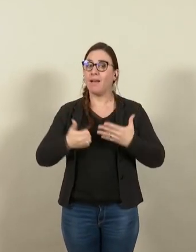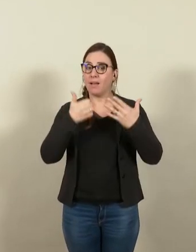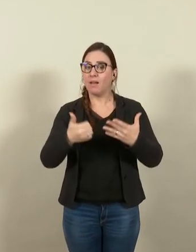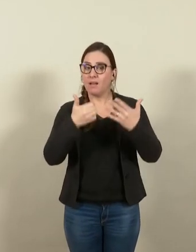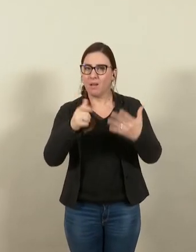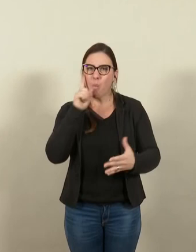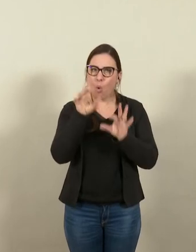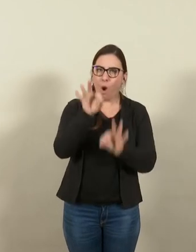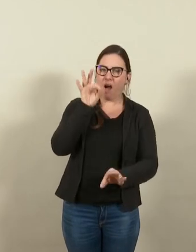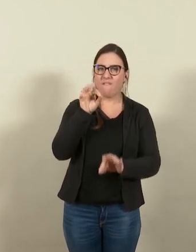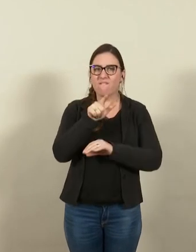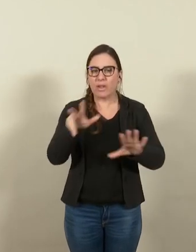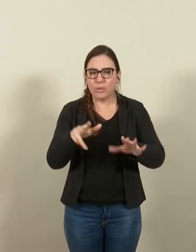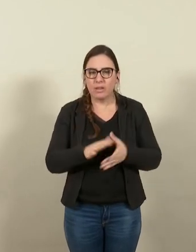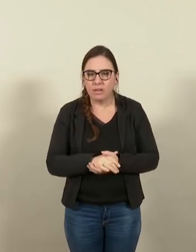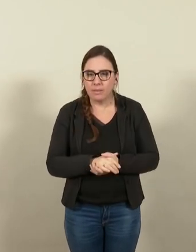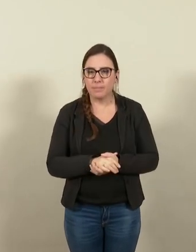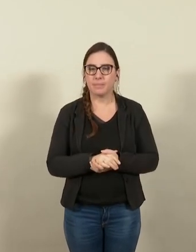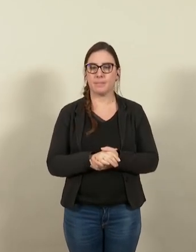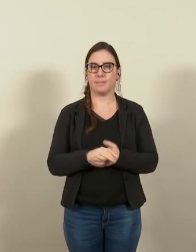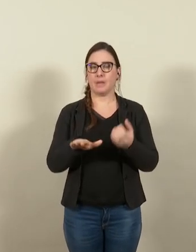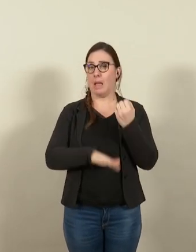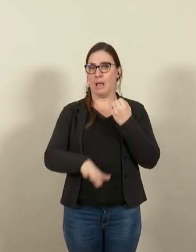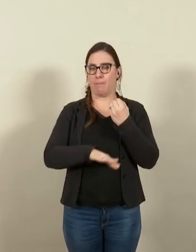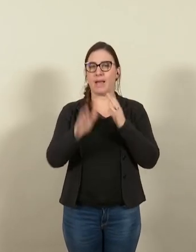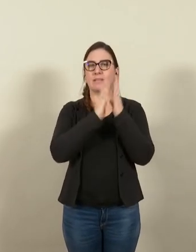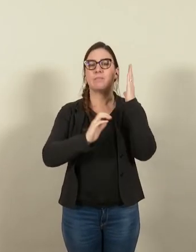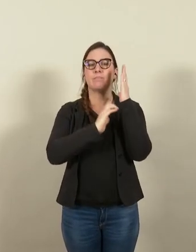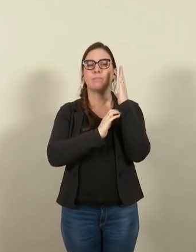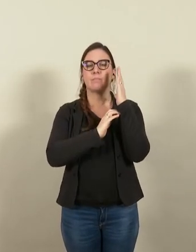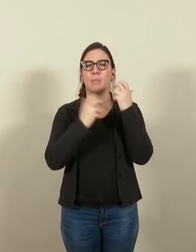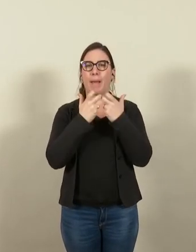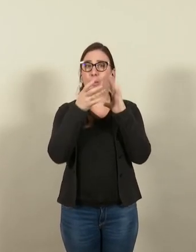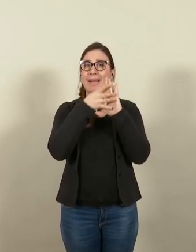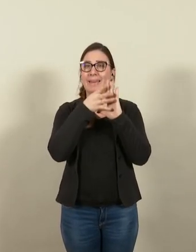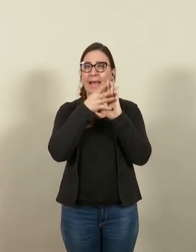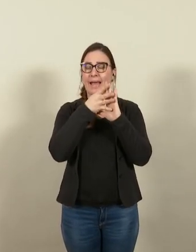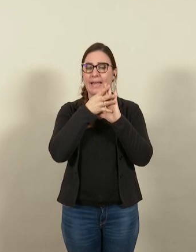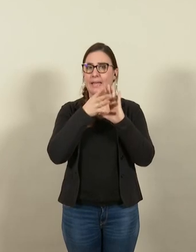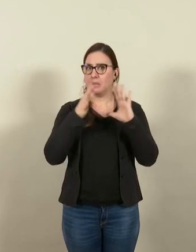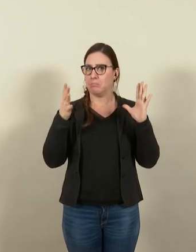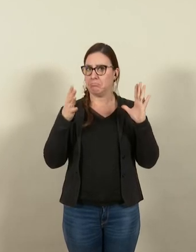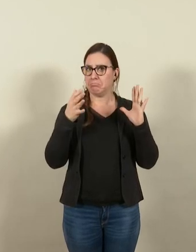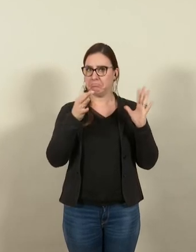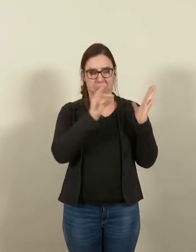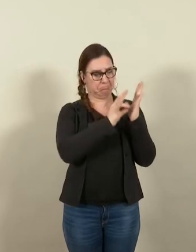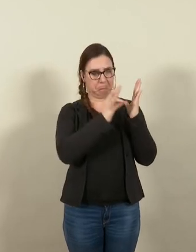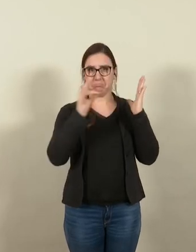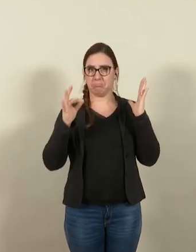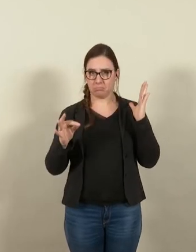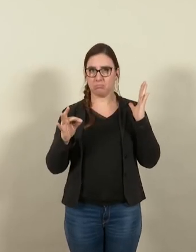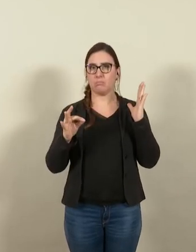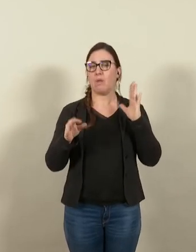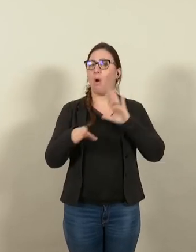2028 plus fondamentalement je parle de la délibération sur les notamment sur les critères il est dit dans le dernier paragraphe du